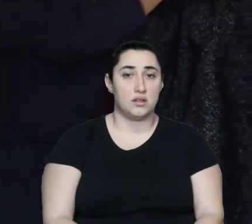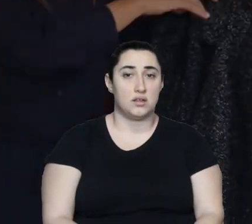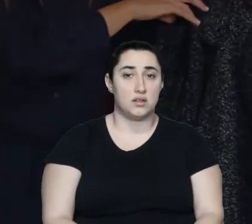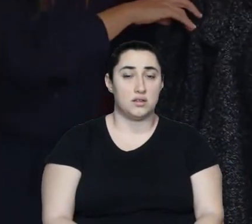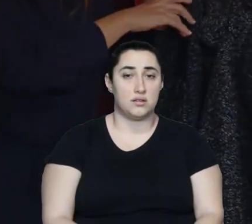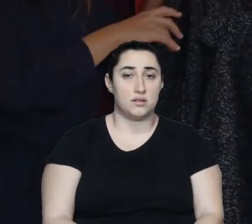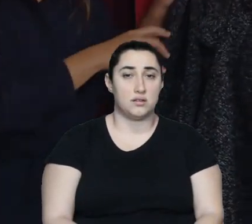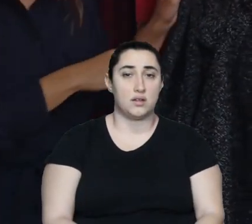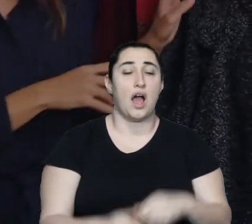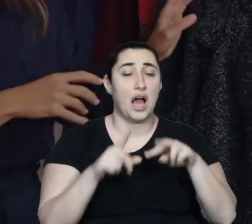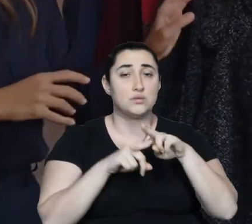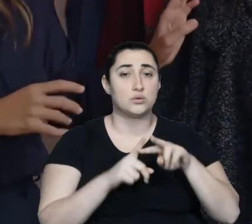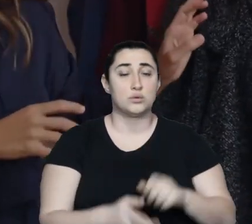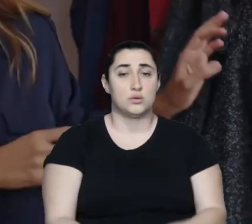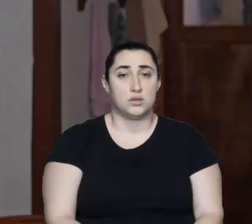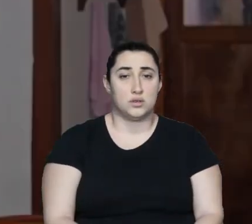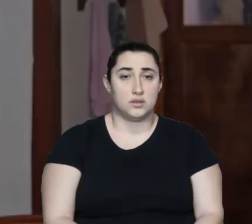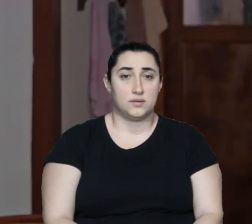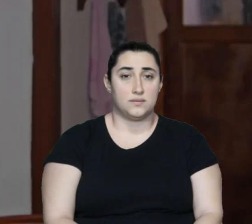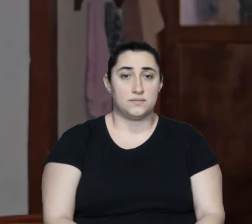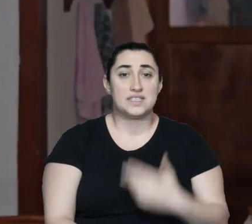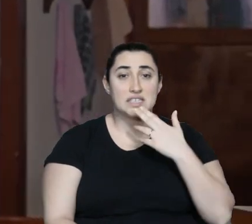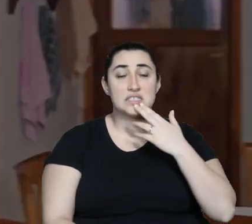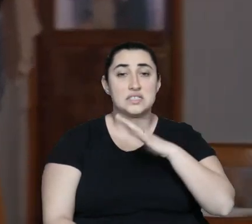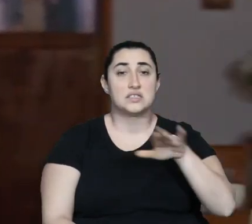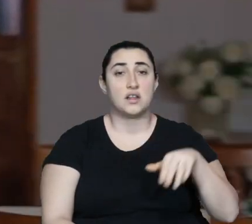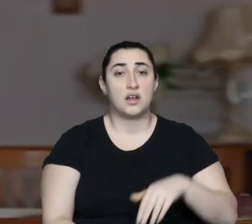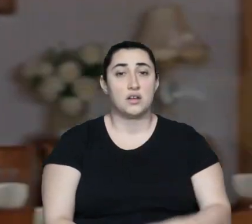Astı paltosunu. Aysu. Kızlar.